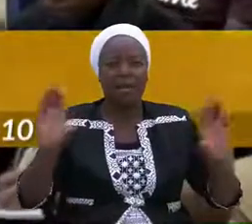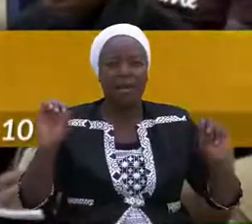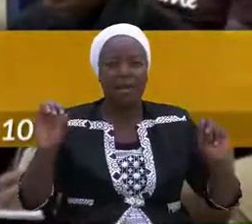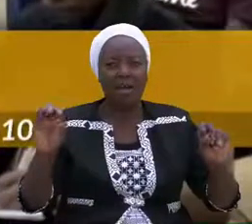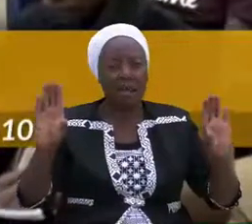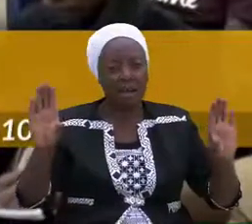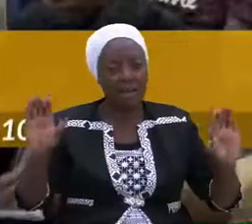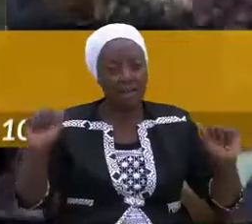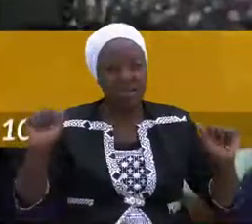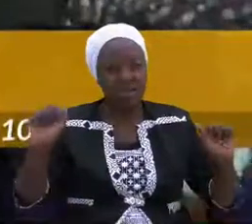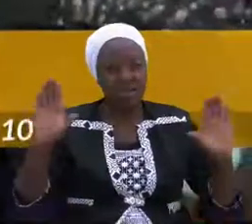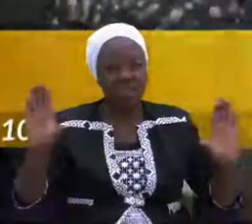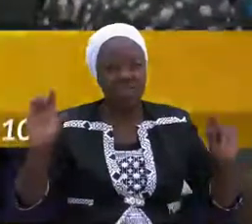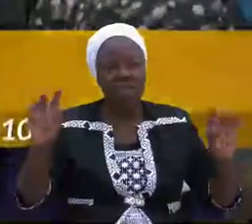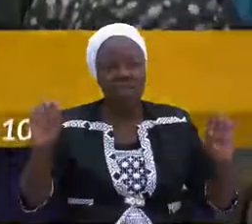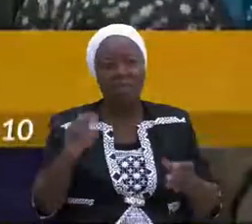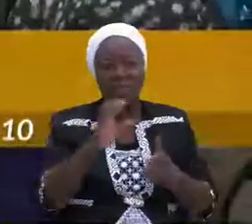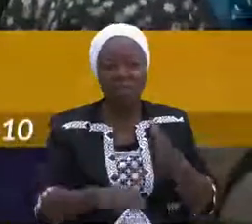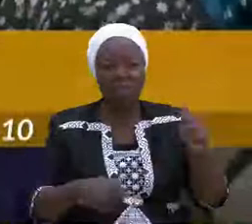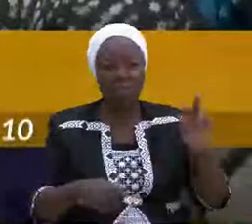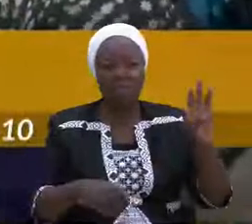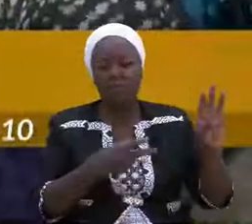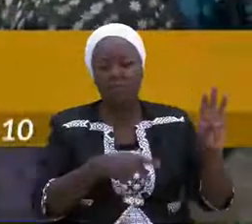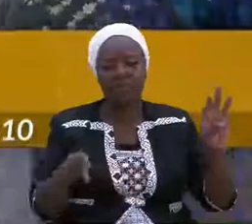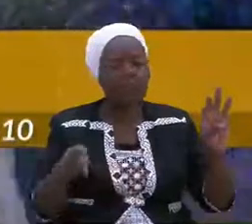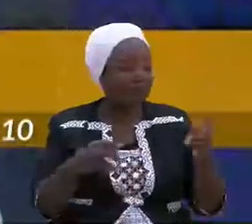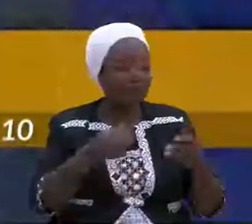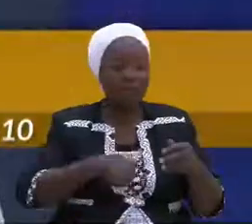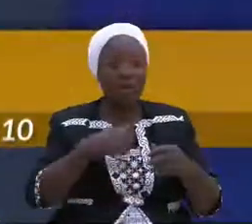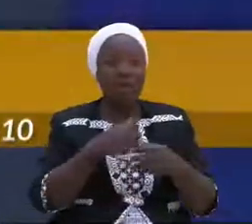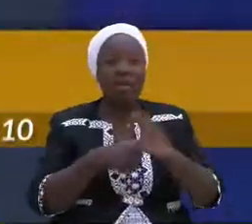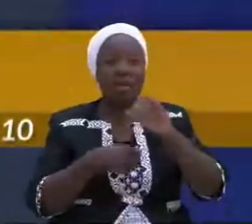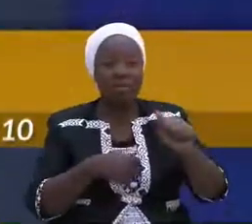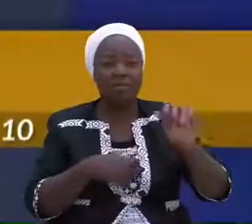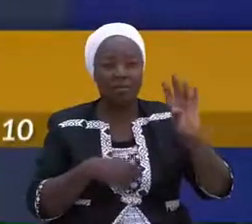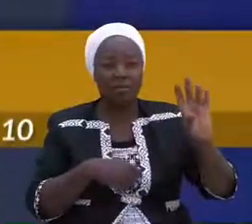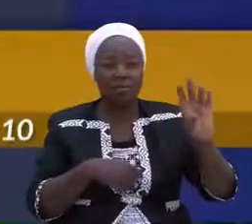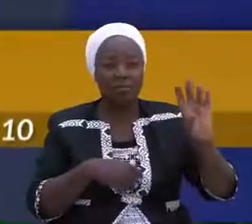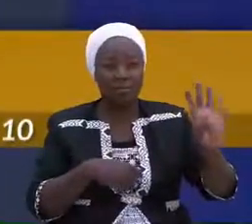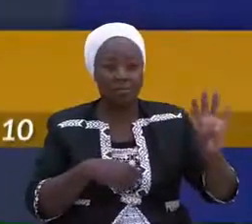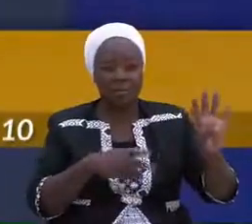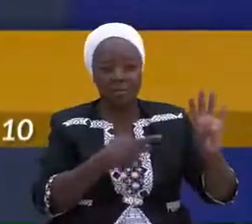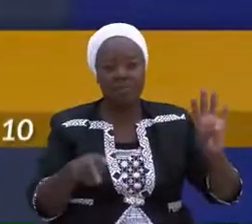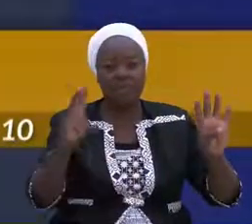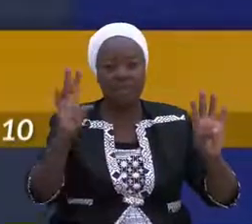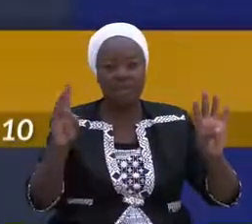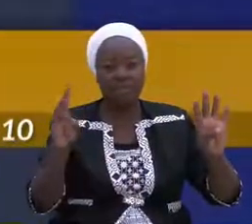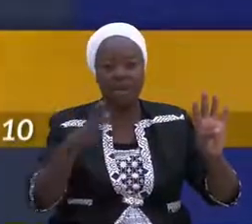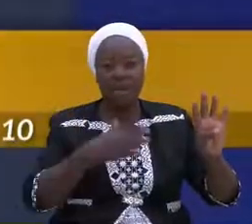chapitre 14, verset 7. Et ils y annoncèrent la bonne nouvelle.